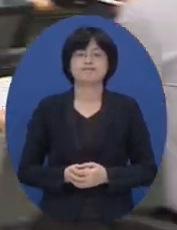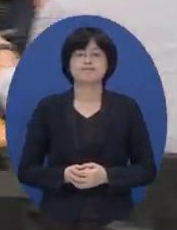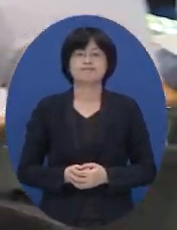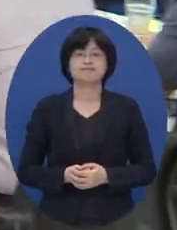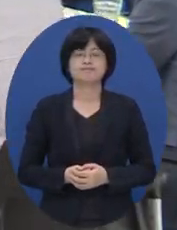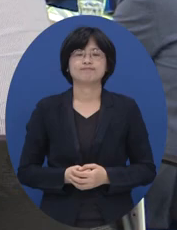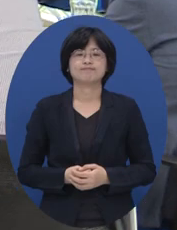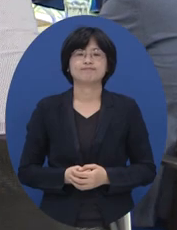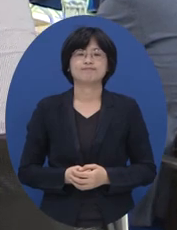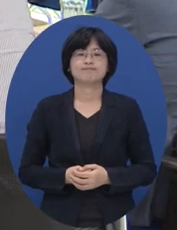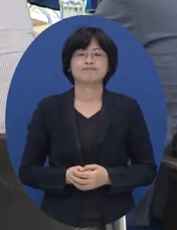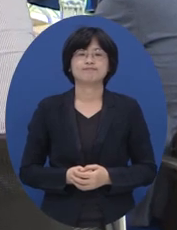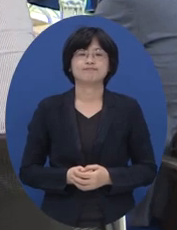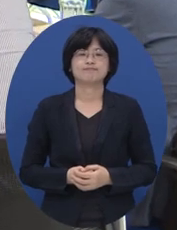김태 입니다